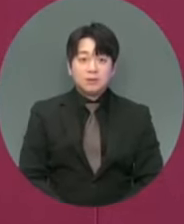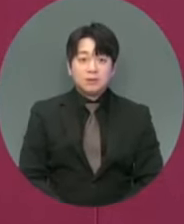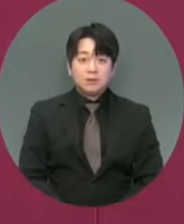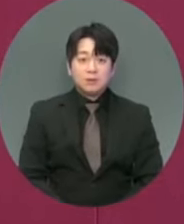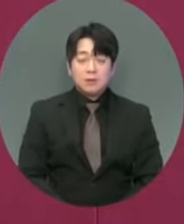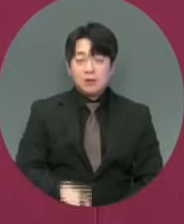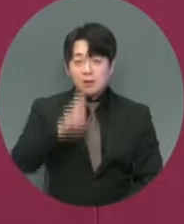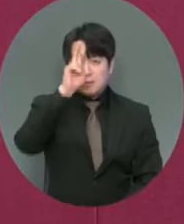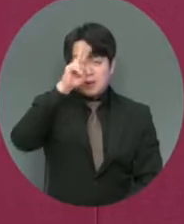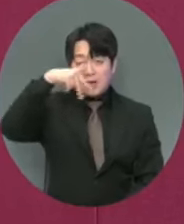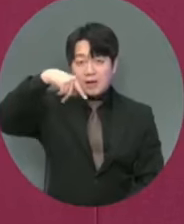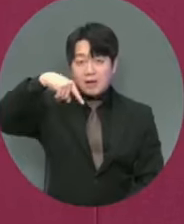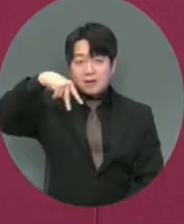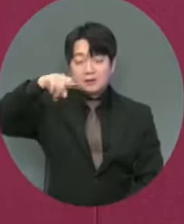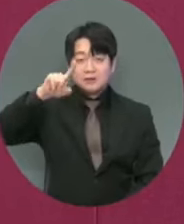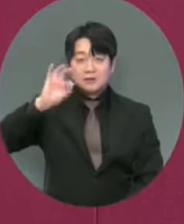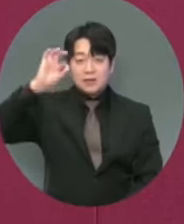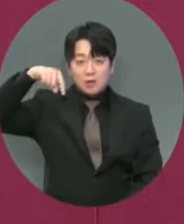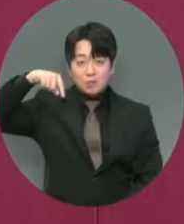박상웅 의원,